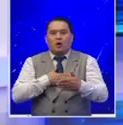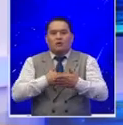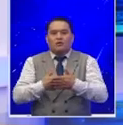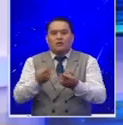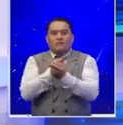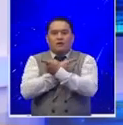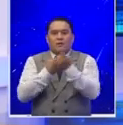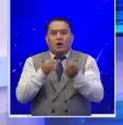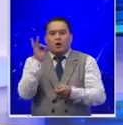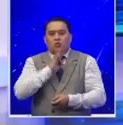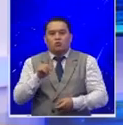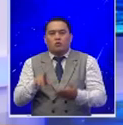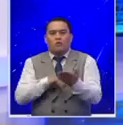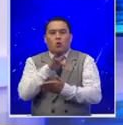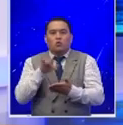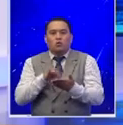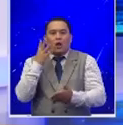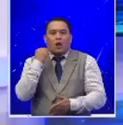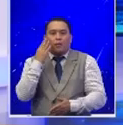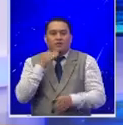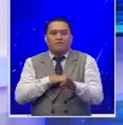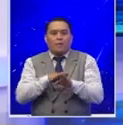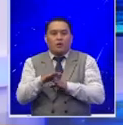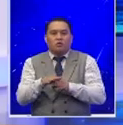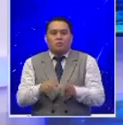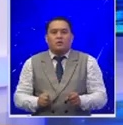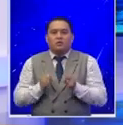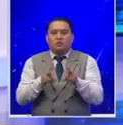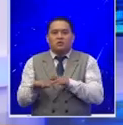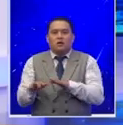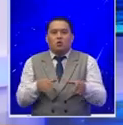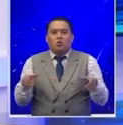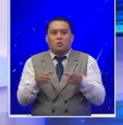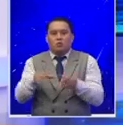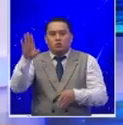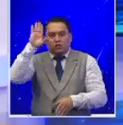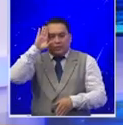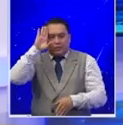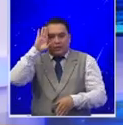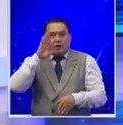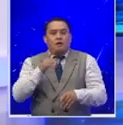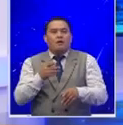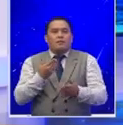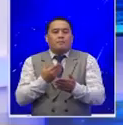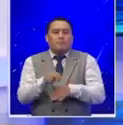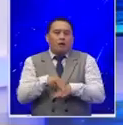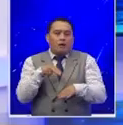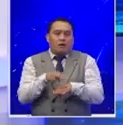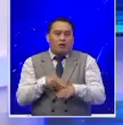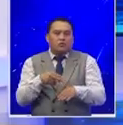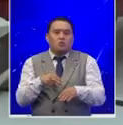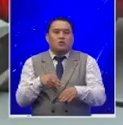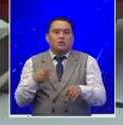оперативная информация о том, что в городе Алматы осуществляет свою преступную деятельность группа мужчин. По данным полиции, они с